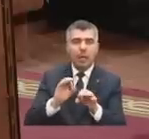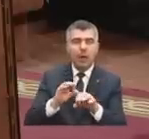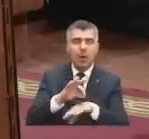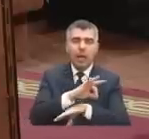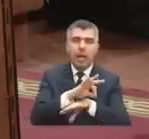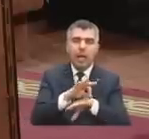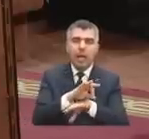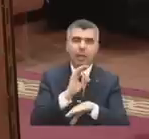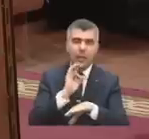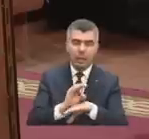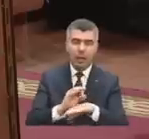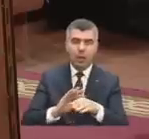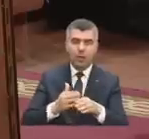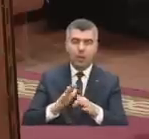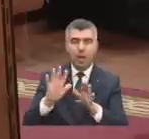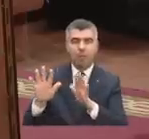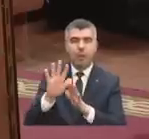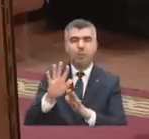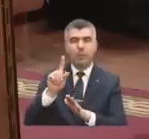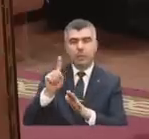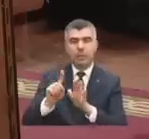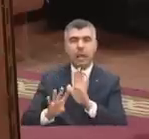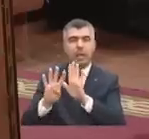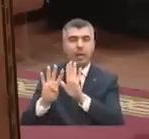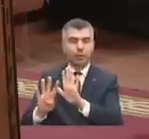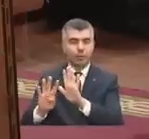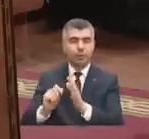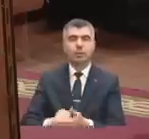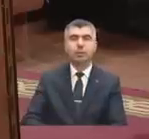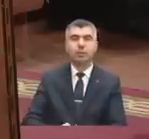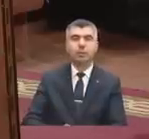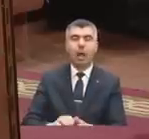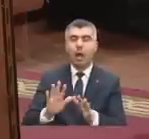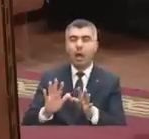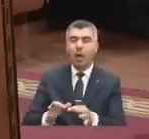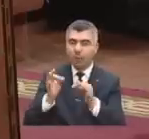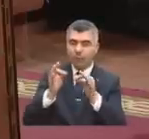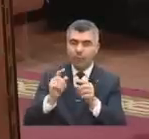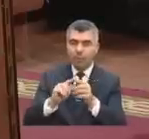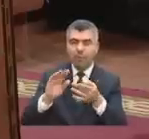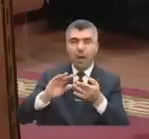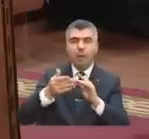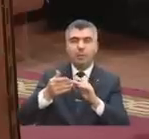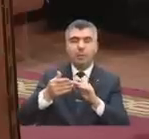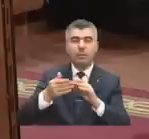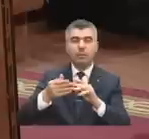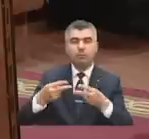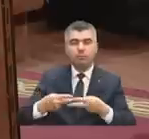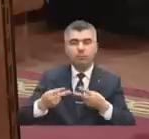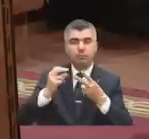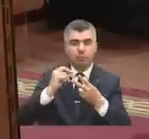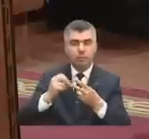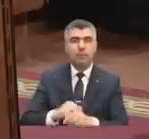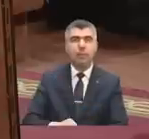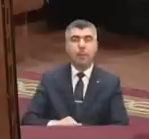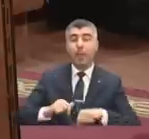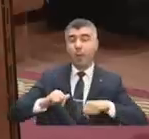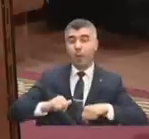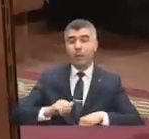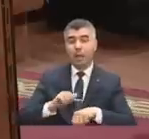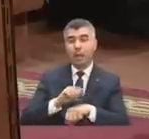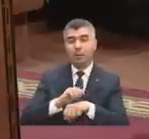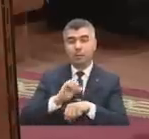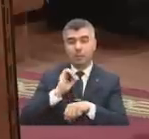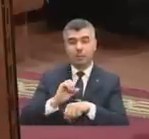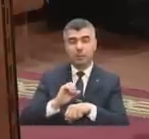رقم 55 19 ومن اجل رفع المستوى الخدمات الالكتروني المقدمه المتفقين قامت الوزاره